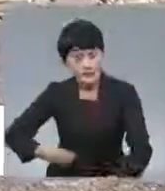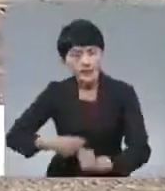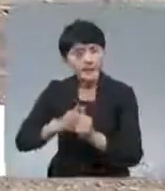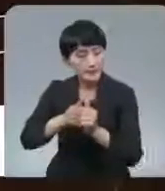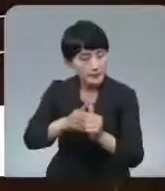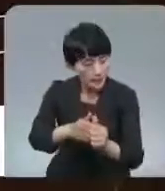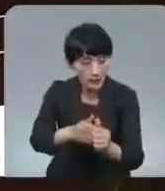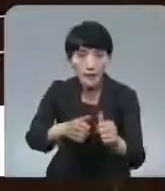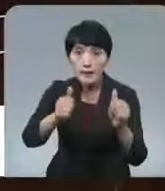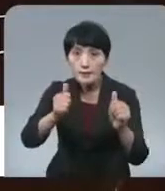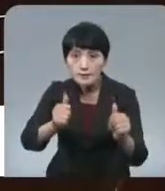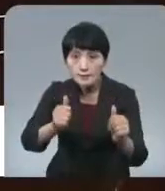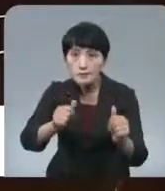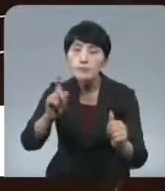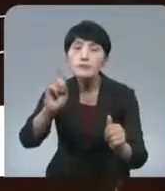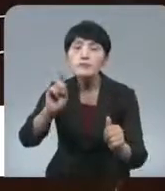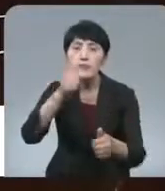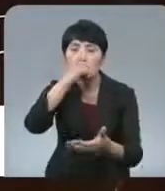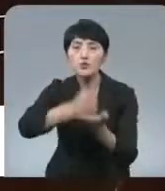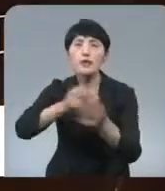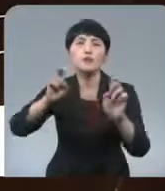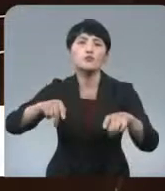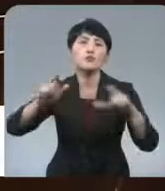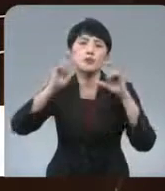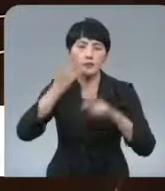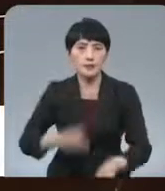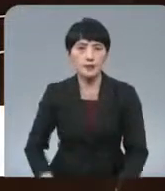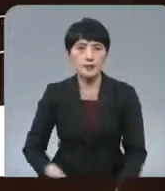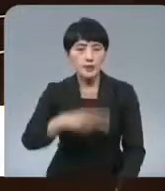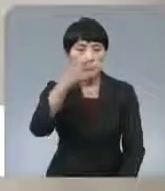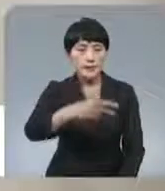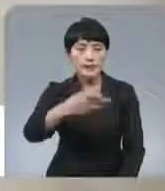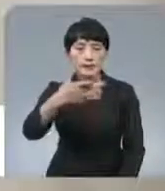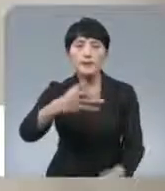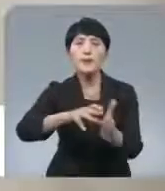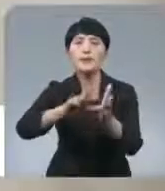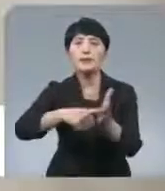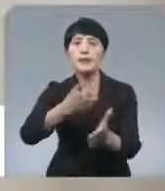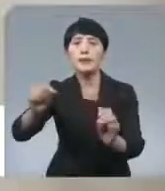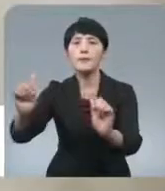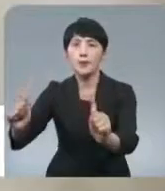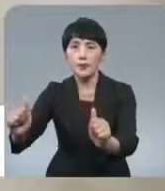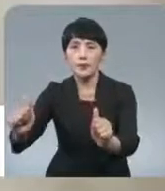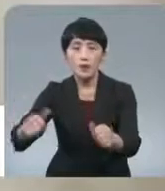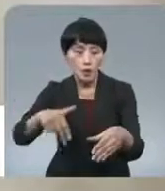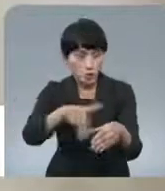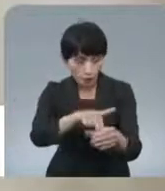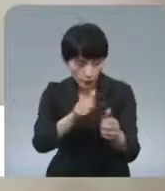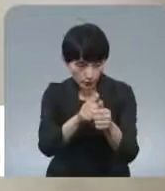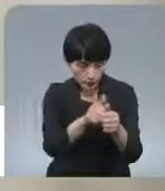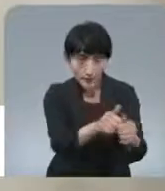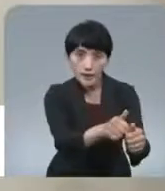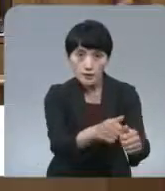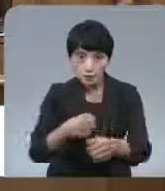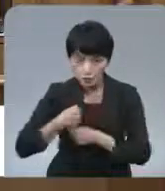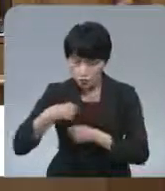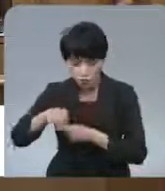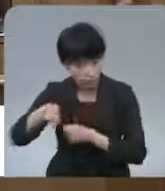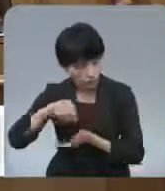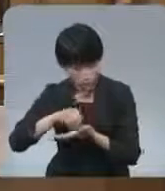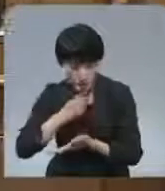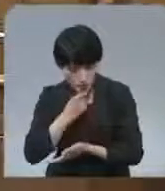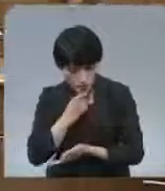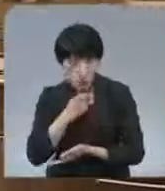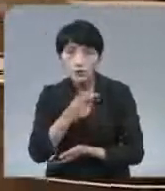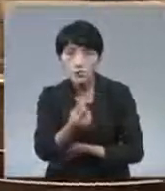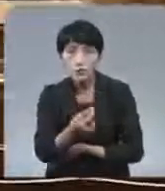役，并判处他无罪。一审法院作出上述判决后的2018年，大法院认定根据宗教信仰拒